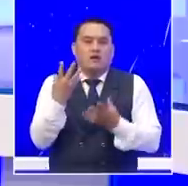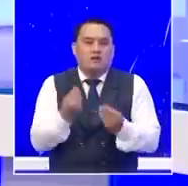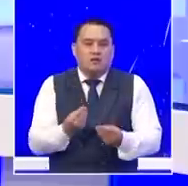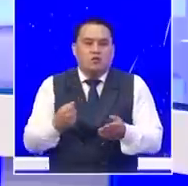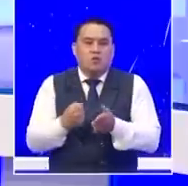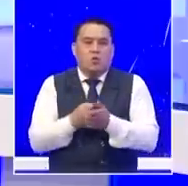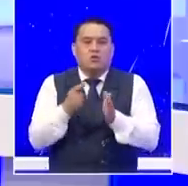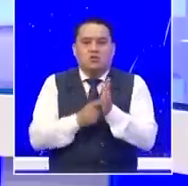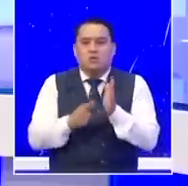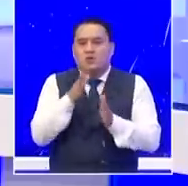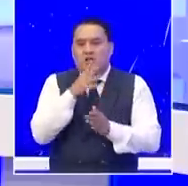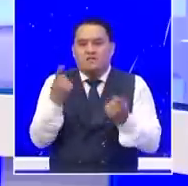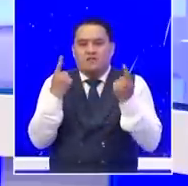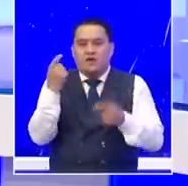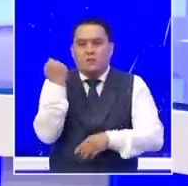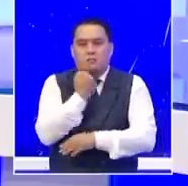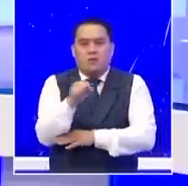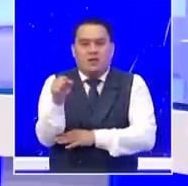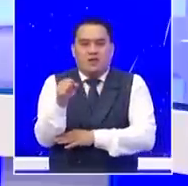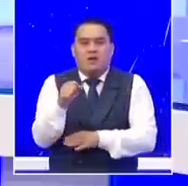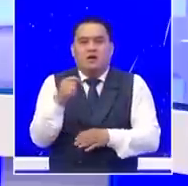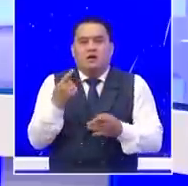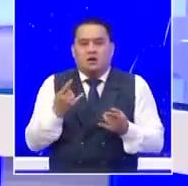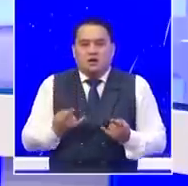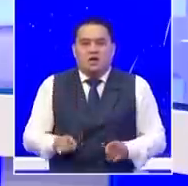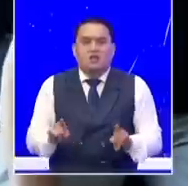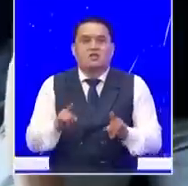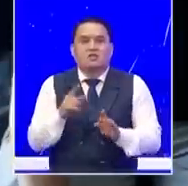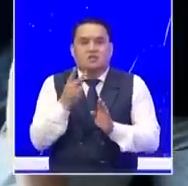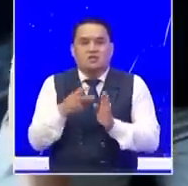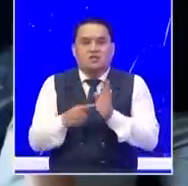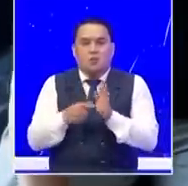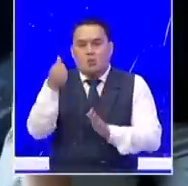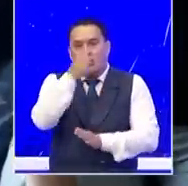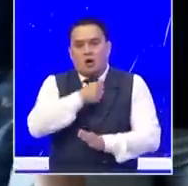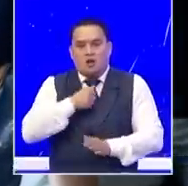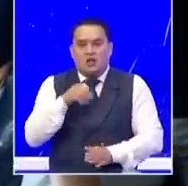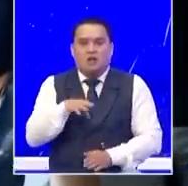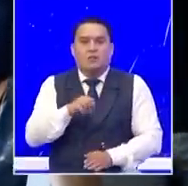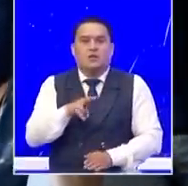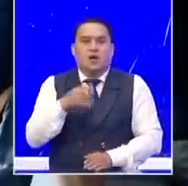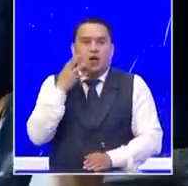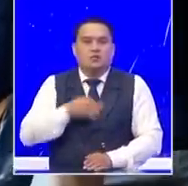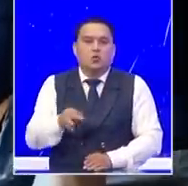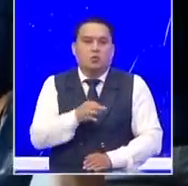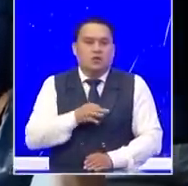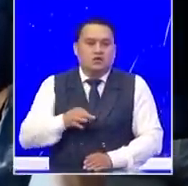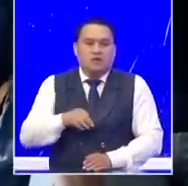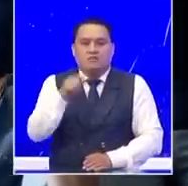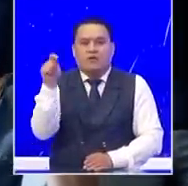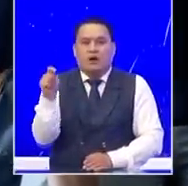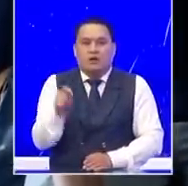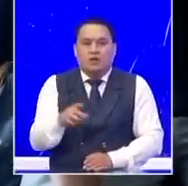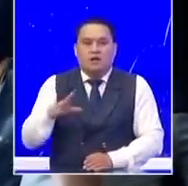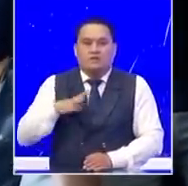не дожил до 75-летия Великой Победы. Он родился в 1927 году в селе Екпенде Алматинской области.